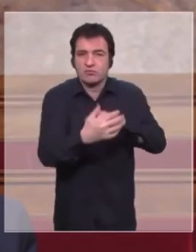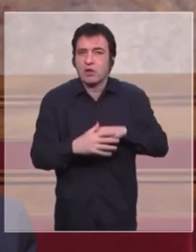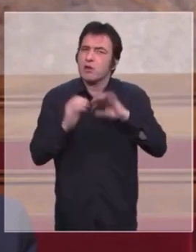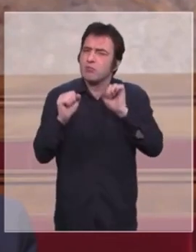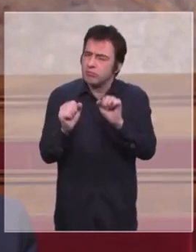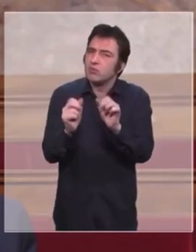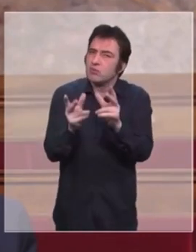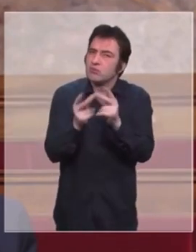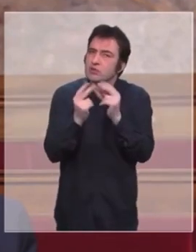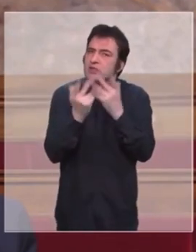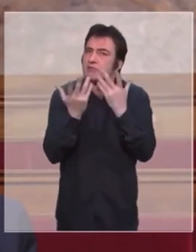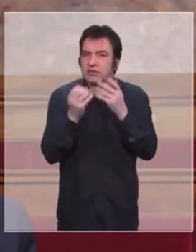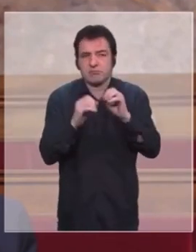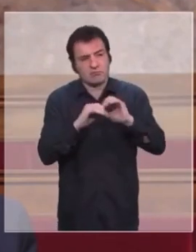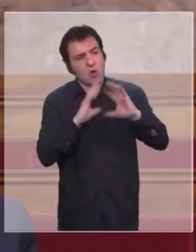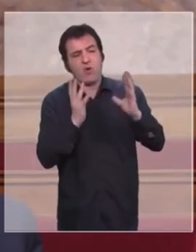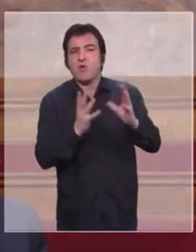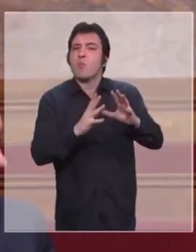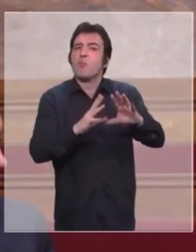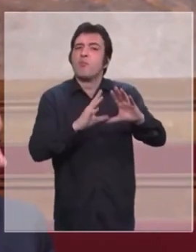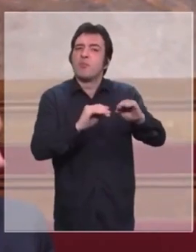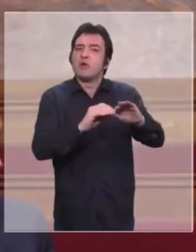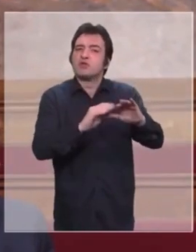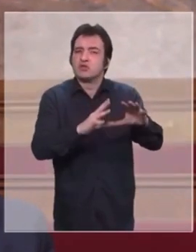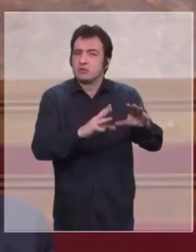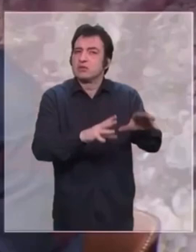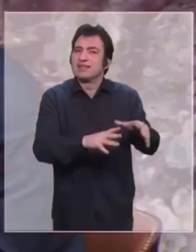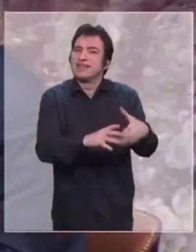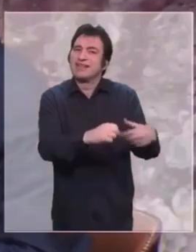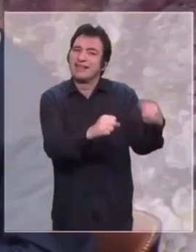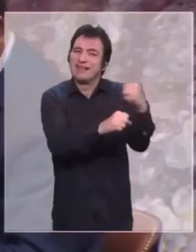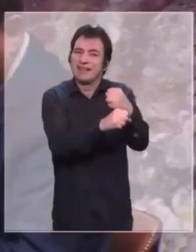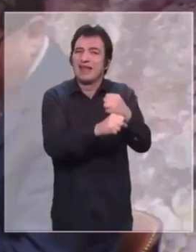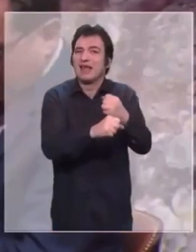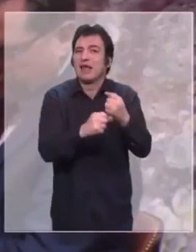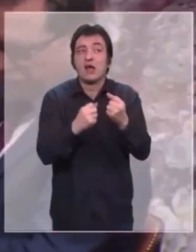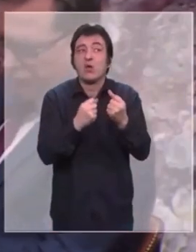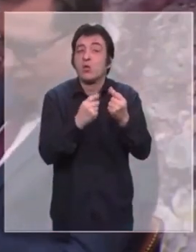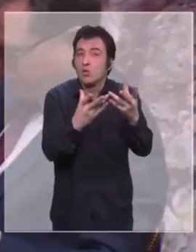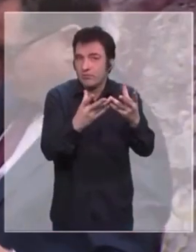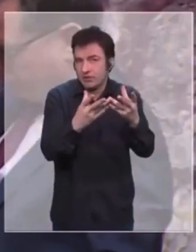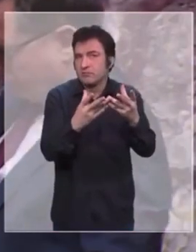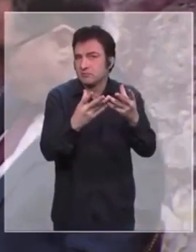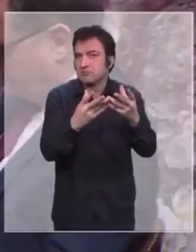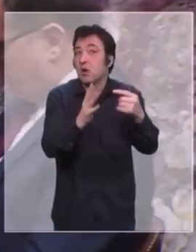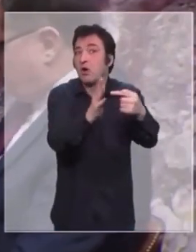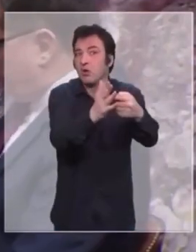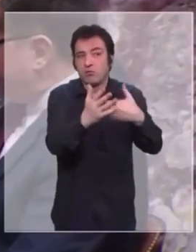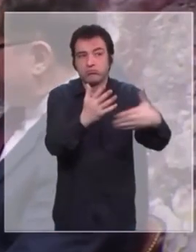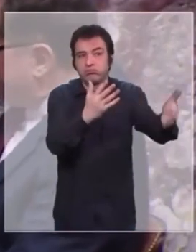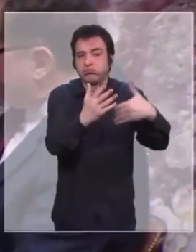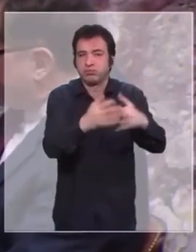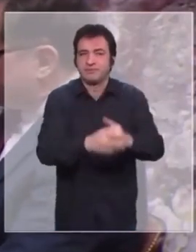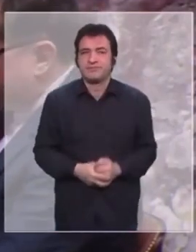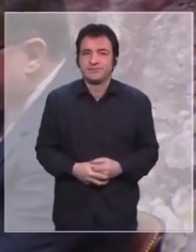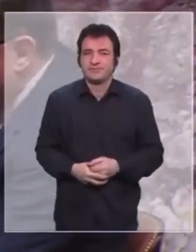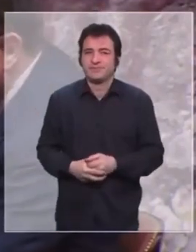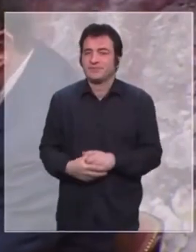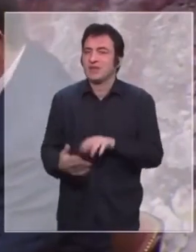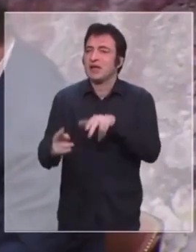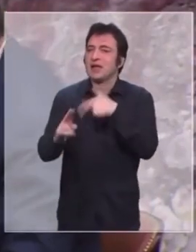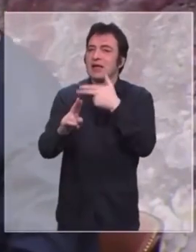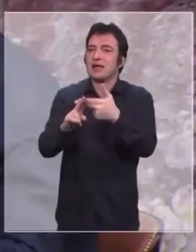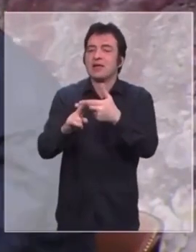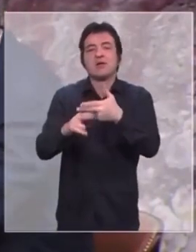quel rythme ces postes seront créés? Je vous remercie. Je vous remercie. La parole est à Monsieur Éric Dupond-Moretti, garde